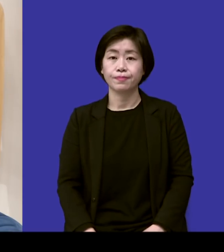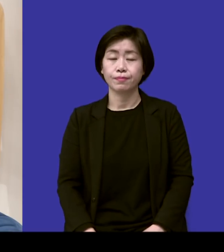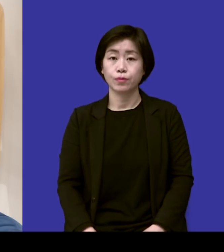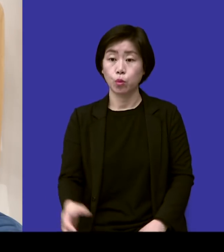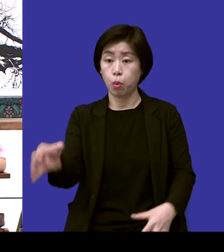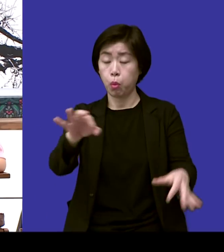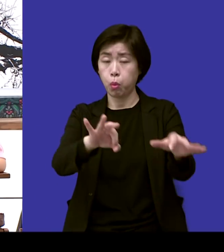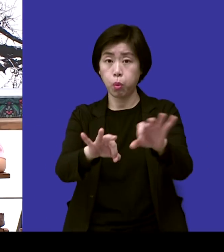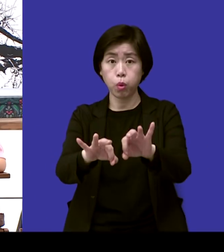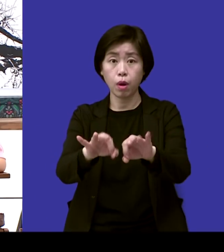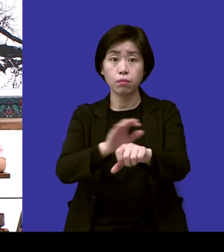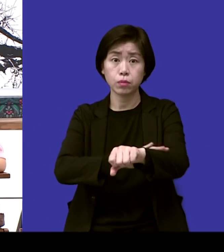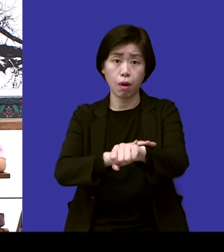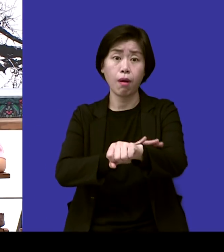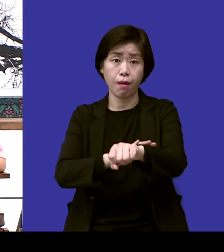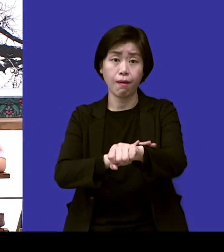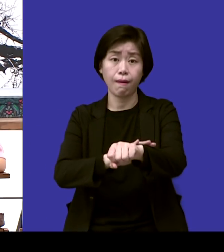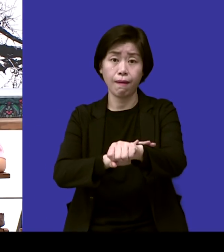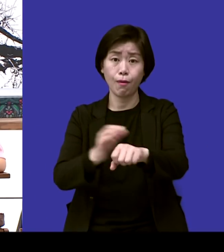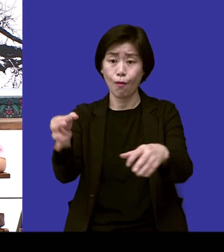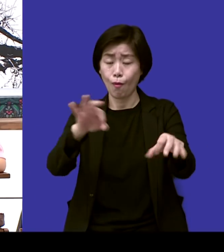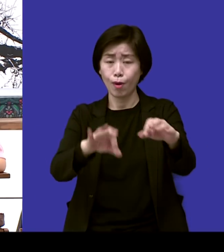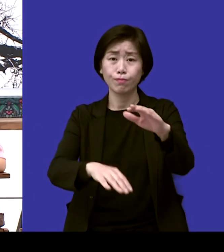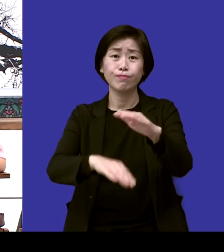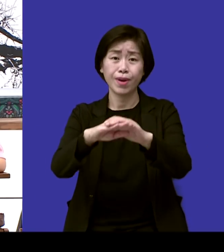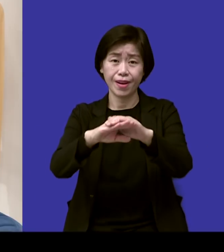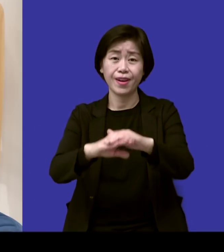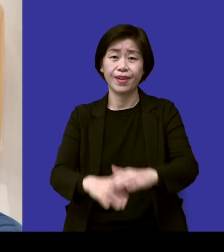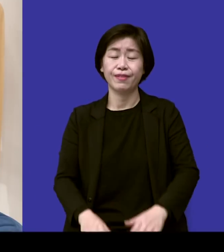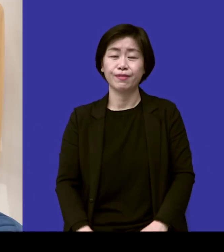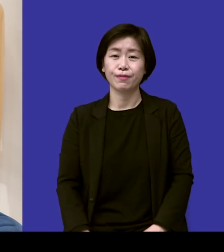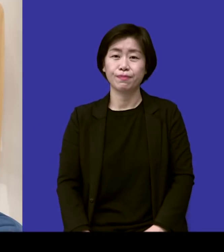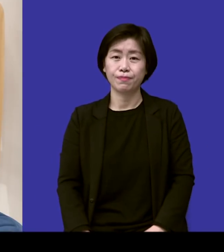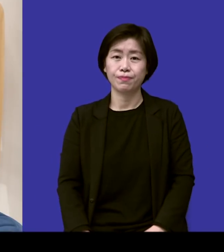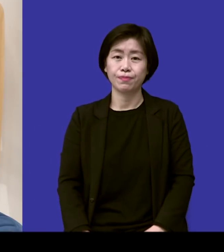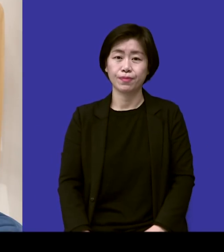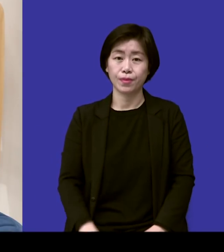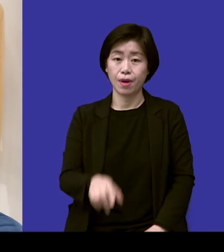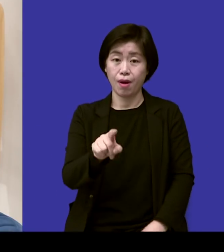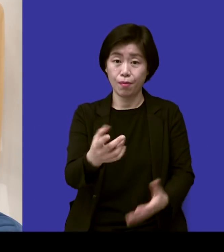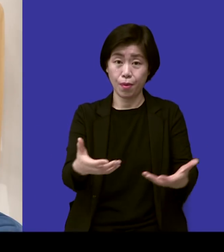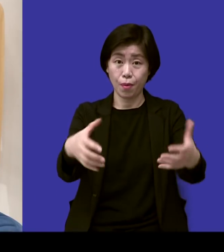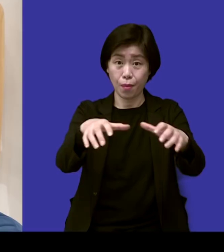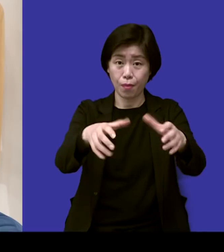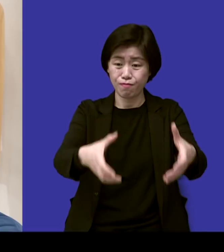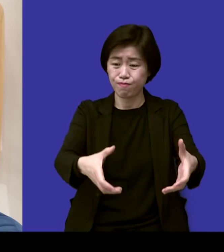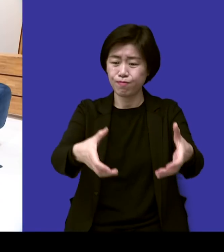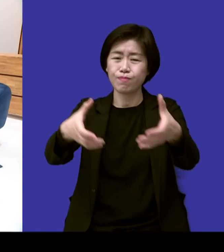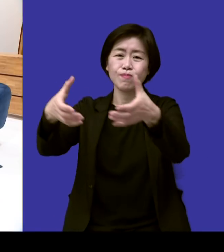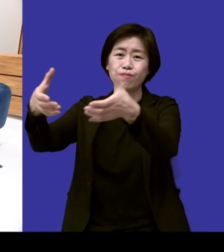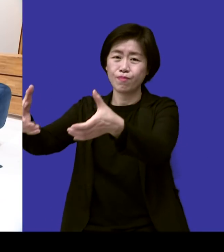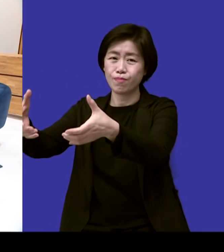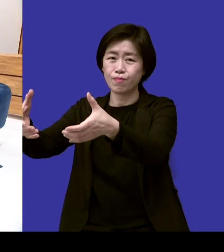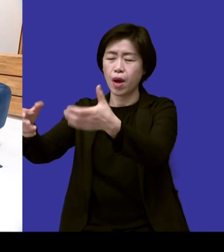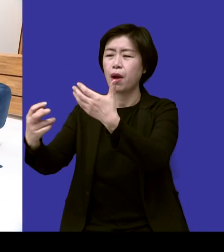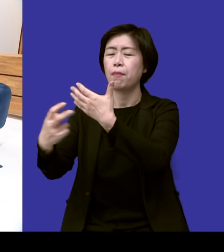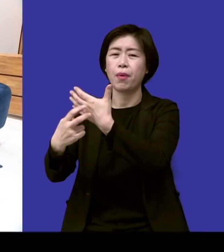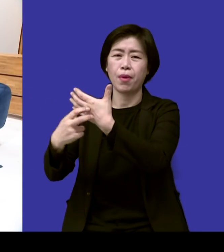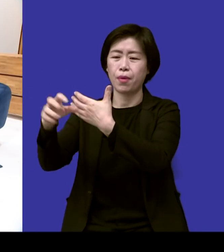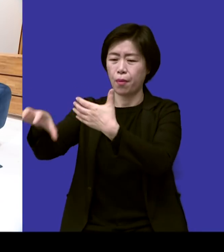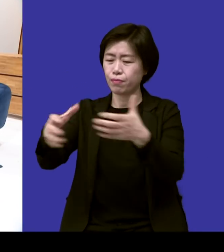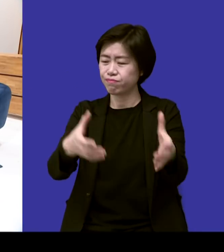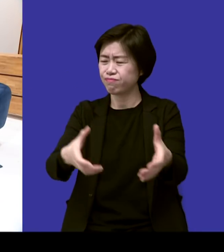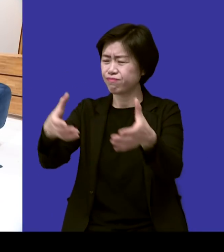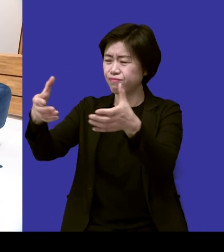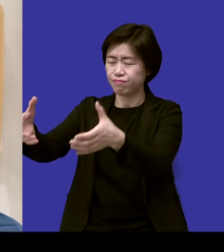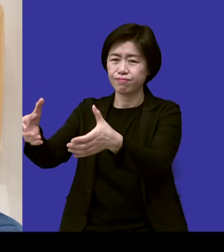또 되더라고요. 또 많이 되더라고요. 그래가지고 고스란히 그걸 신촌에 있는 병원에 드렸어요. 그냥